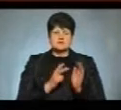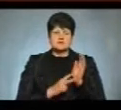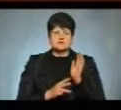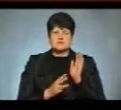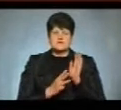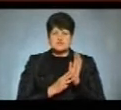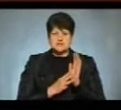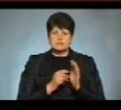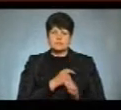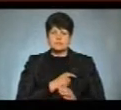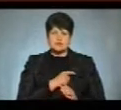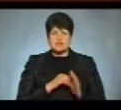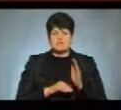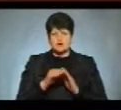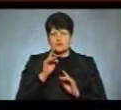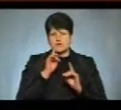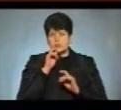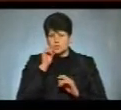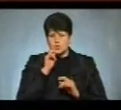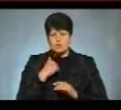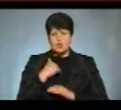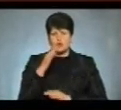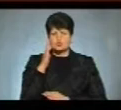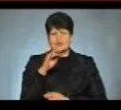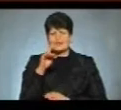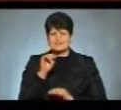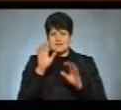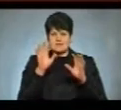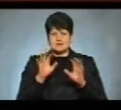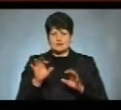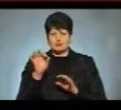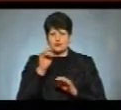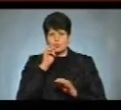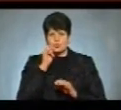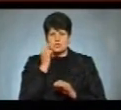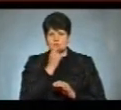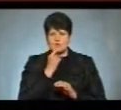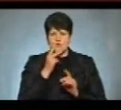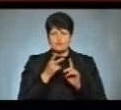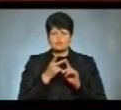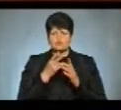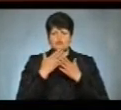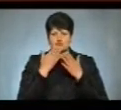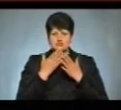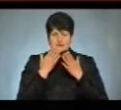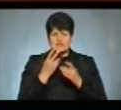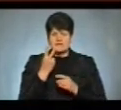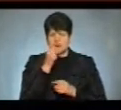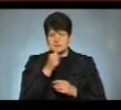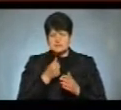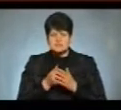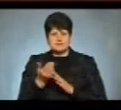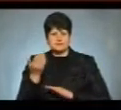«278 депутатів Верховної Ради України проголосували за закон про українську мову в другому читанні. Два місяці до